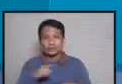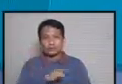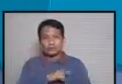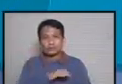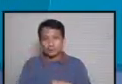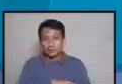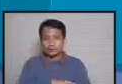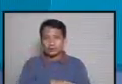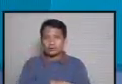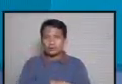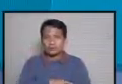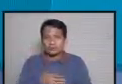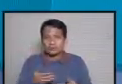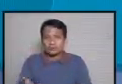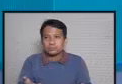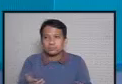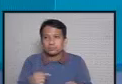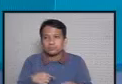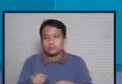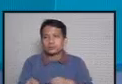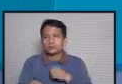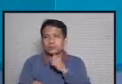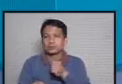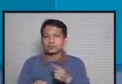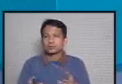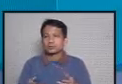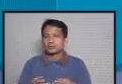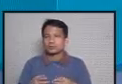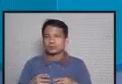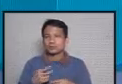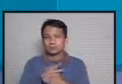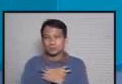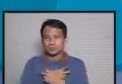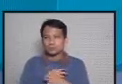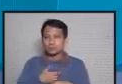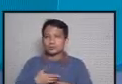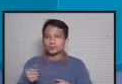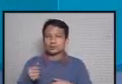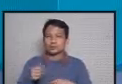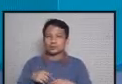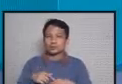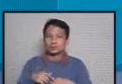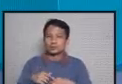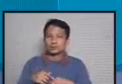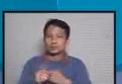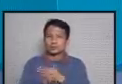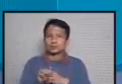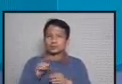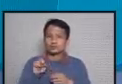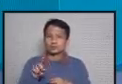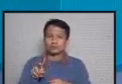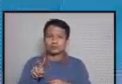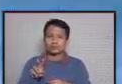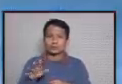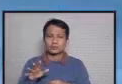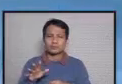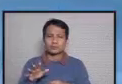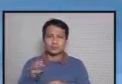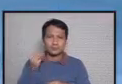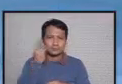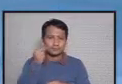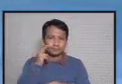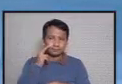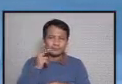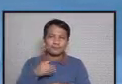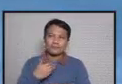umano sa dengue, peste at nakakalason daw kasi ang mga palaka. Alamin ang iba pang detalye sa Balita 123 ni Chang